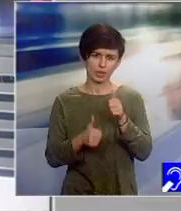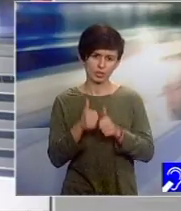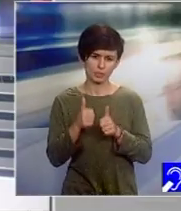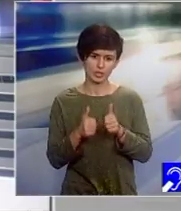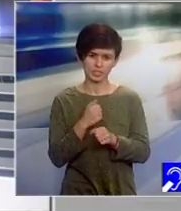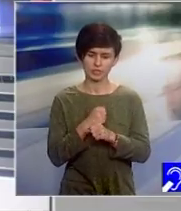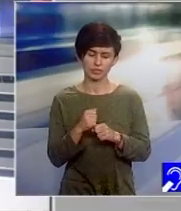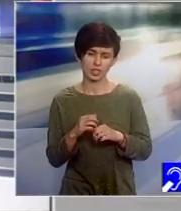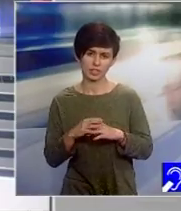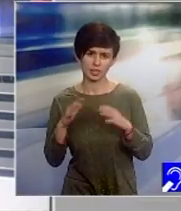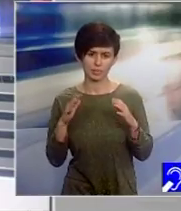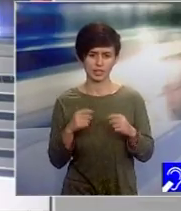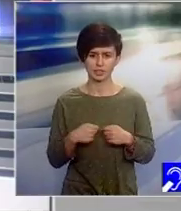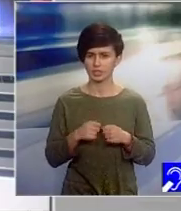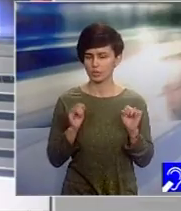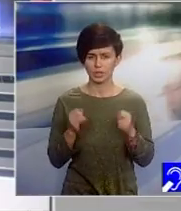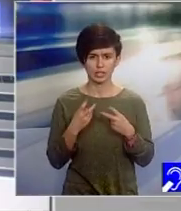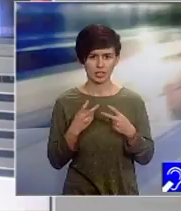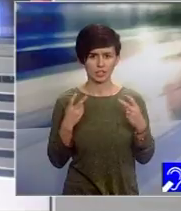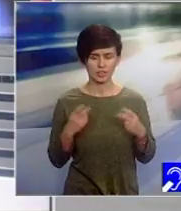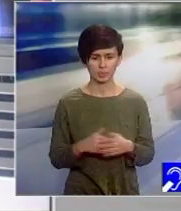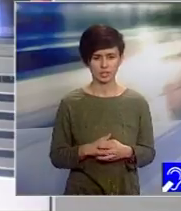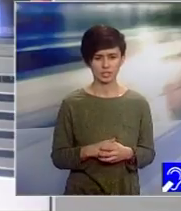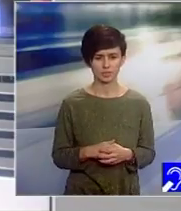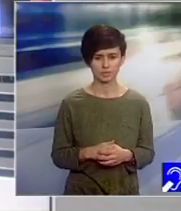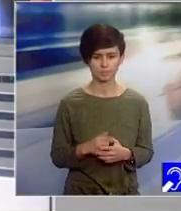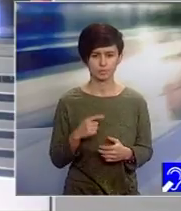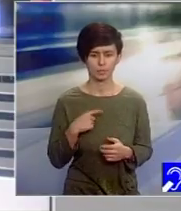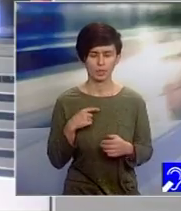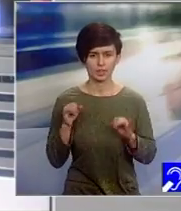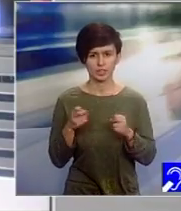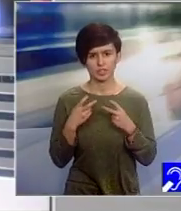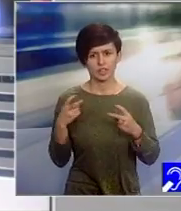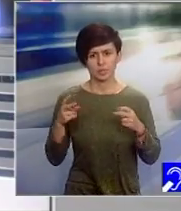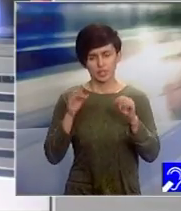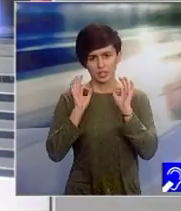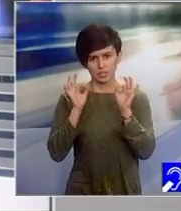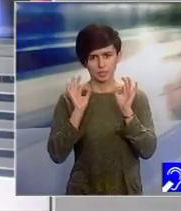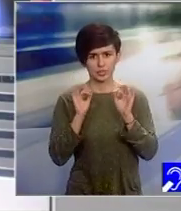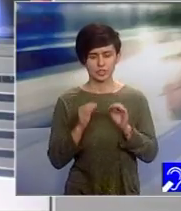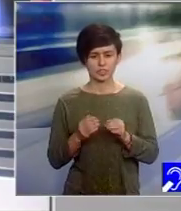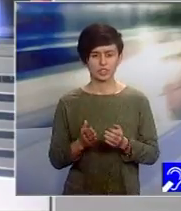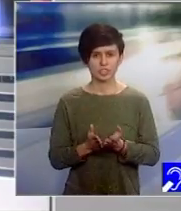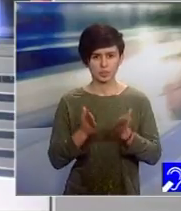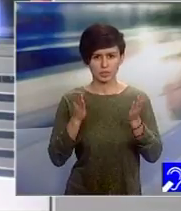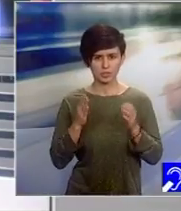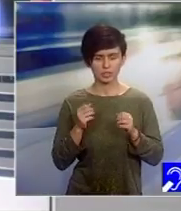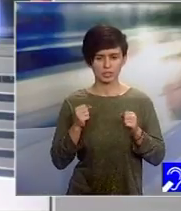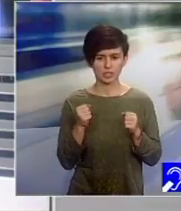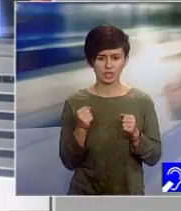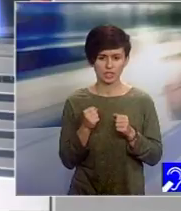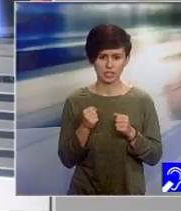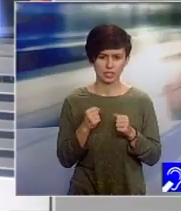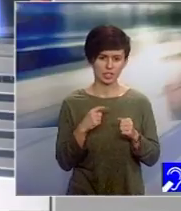doar evenimente. Sărbătorile, sunt evenimente specifice sărbătorii. Da, pe de-o parte, pe de altă parte sunt multe zile libere,